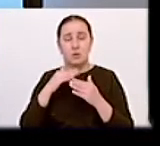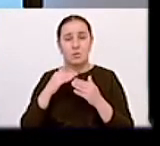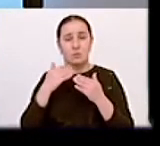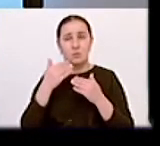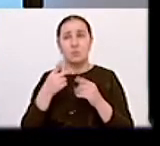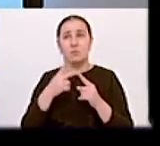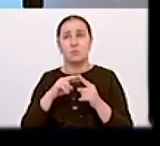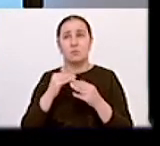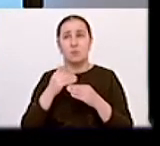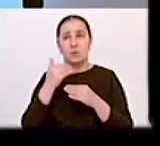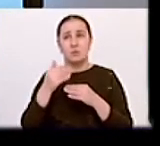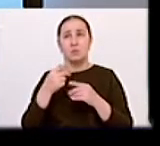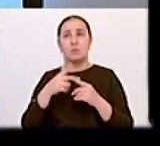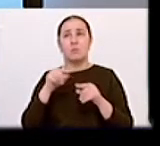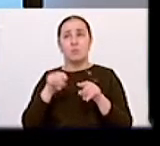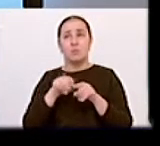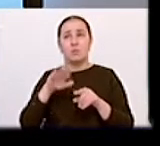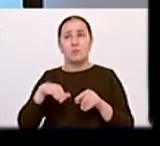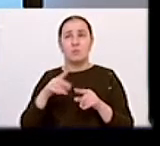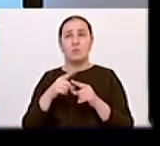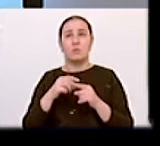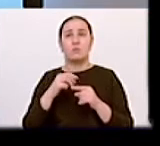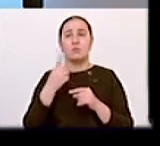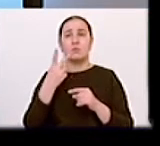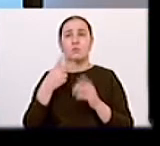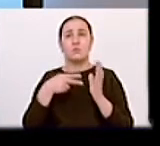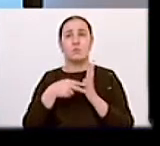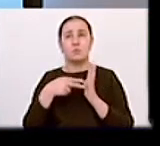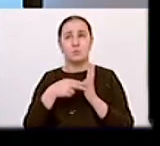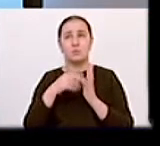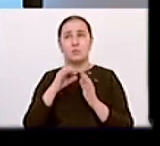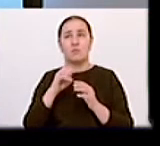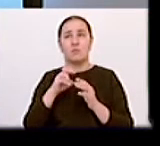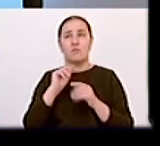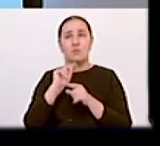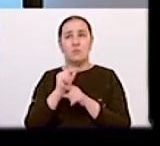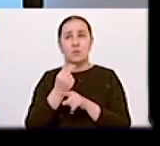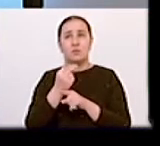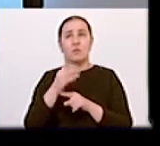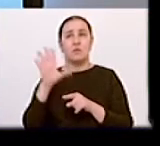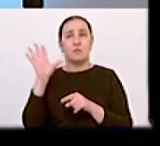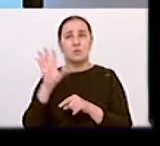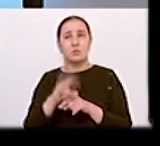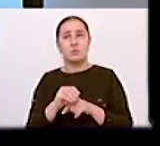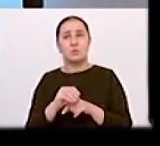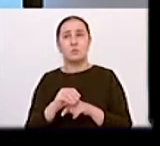стоит впереди, то после него мы ставим двоеточие. Воспитывает все.